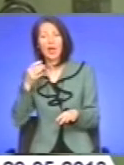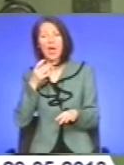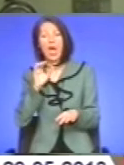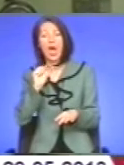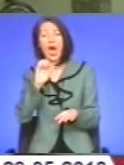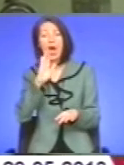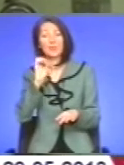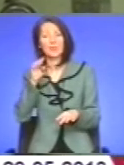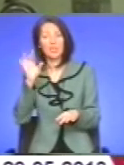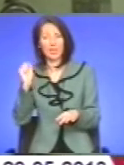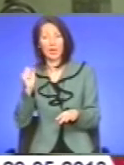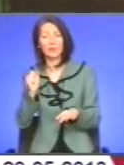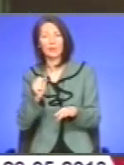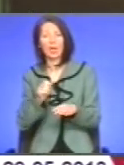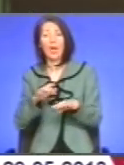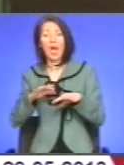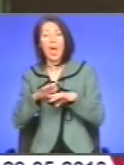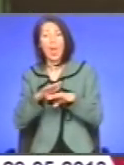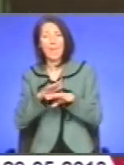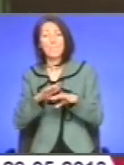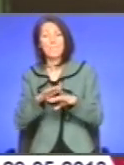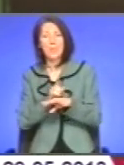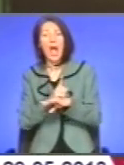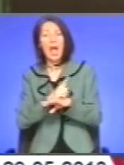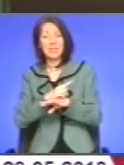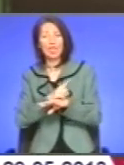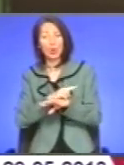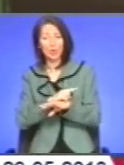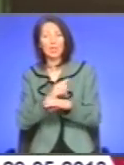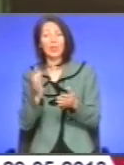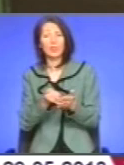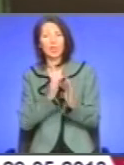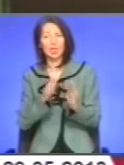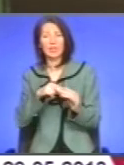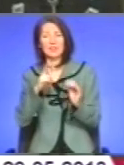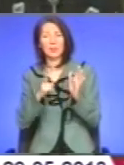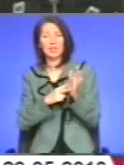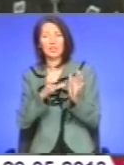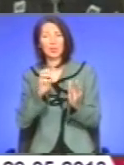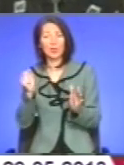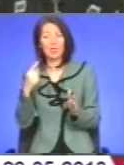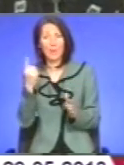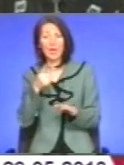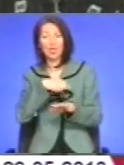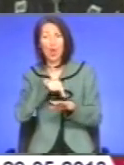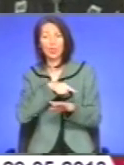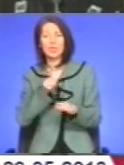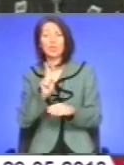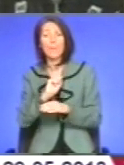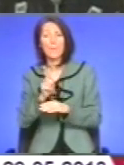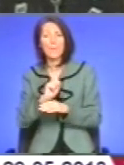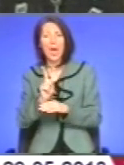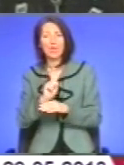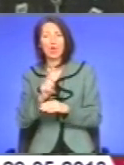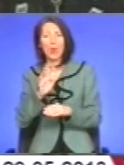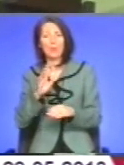Механічний годинник із годинниковою і хвилинною стрілками винайдено лише в 17 столітті. Перший годинник з маятником винайшов